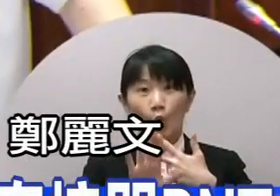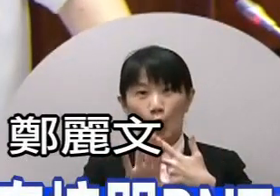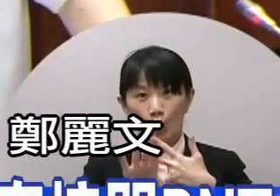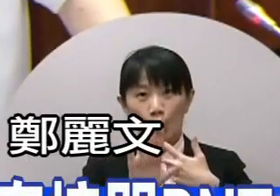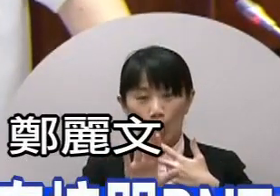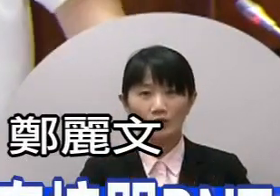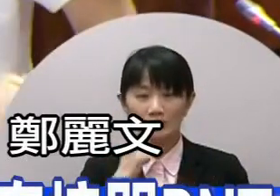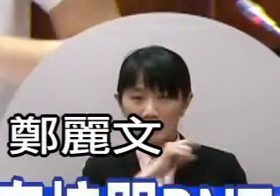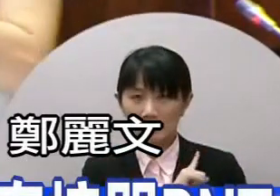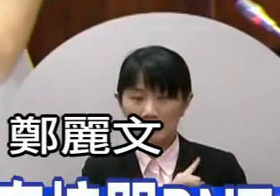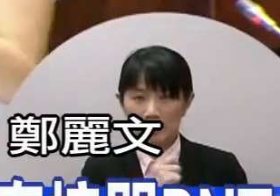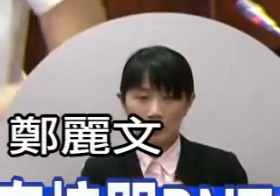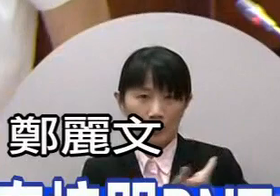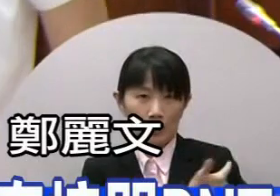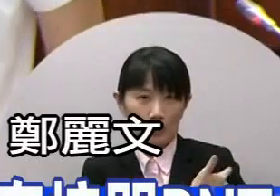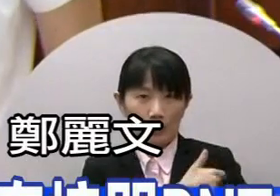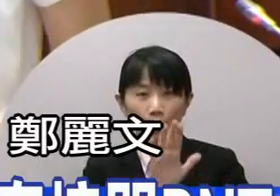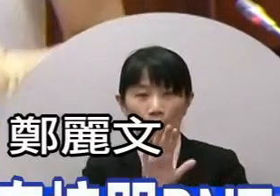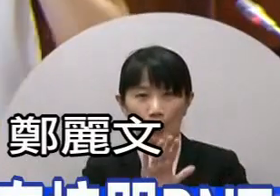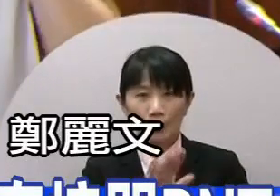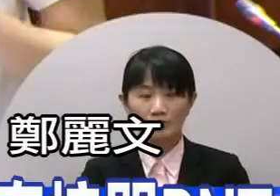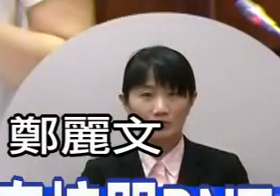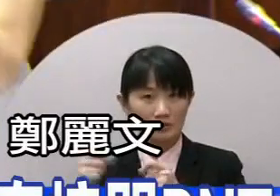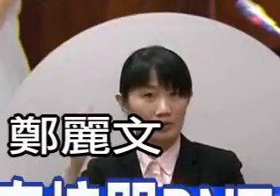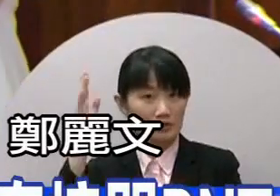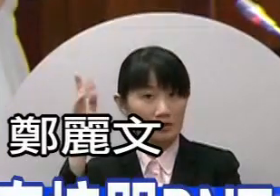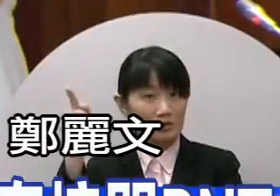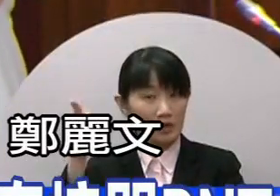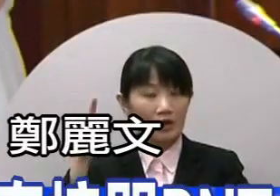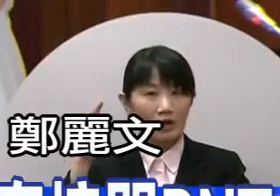苗，连日本政府都说他们很愿